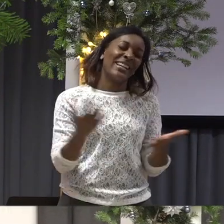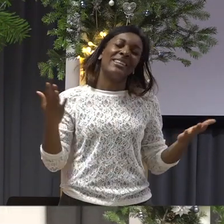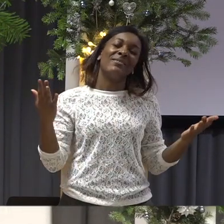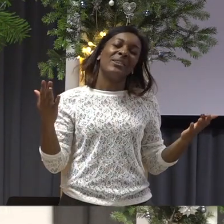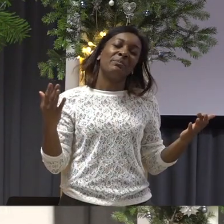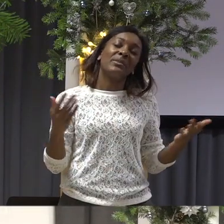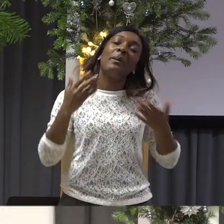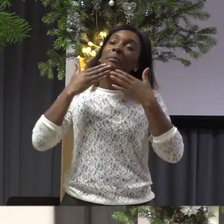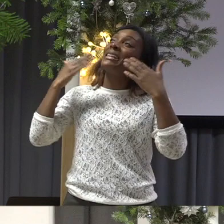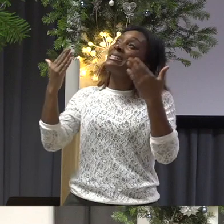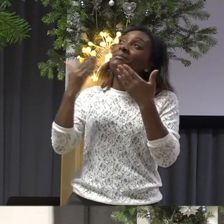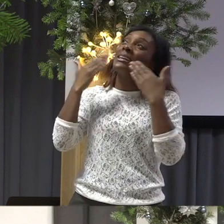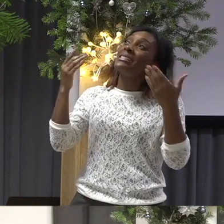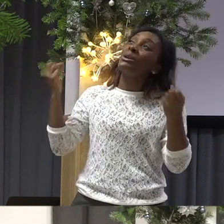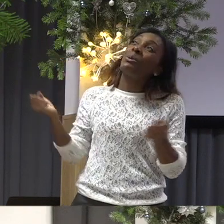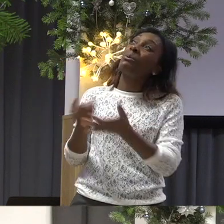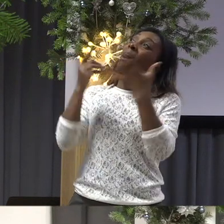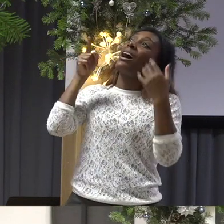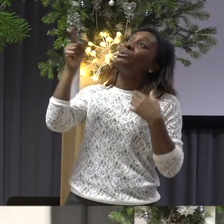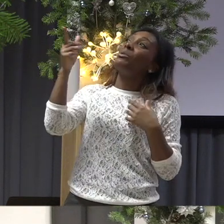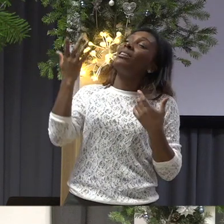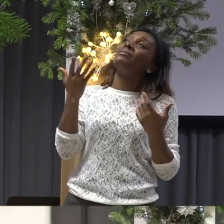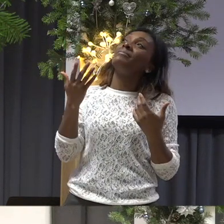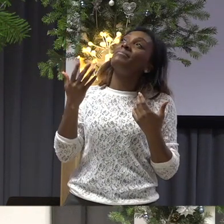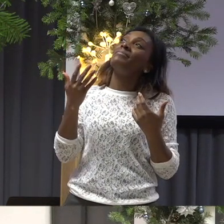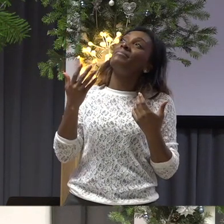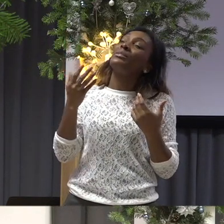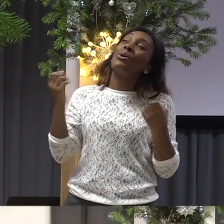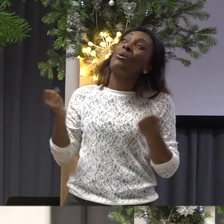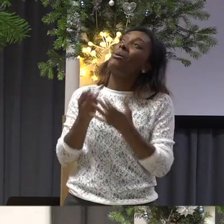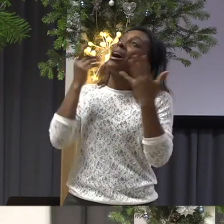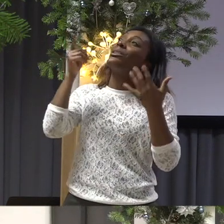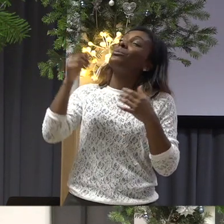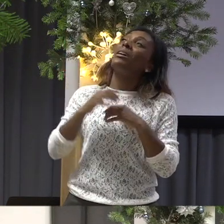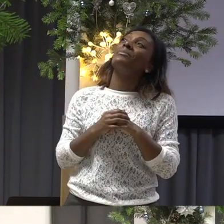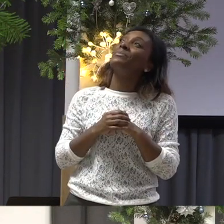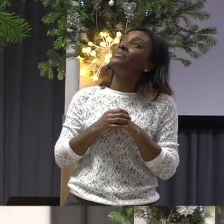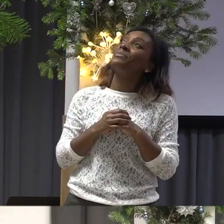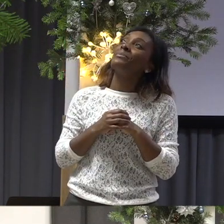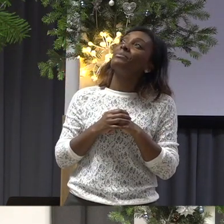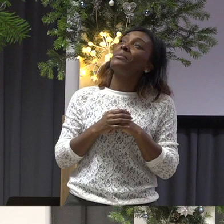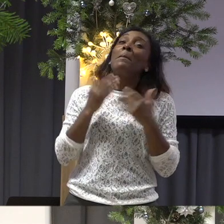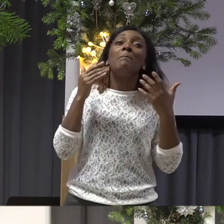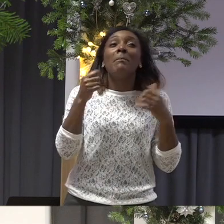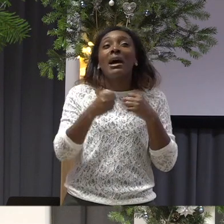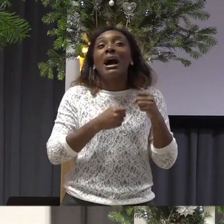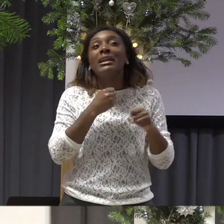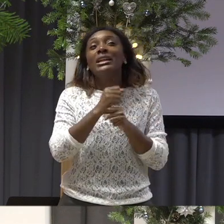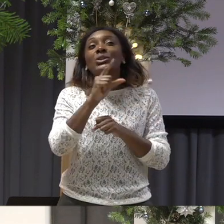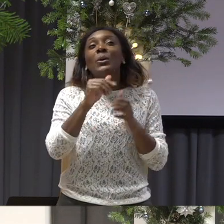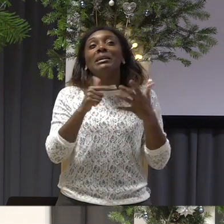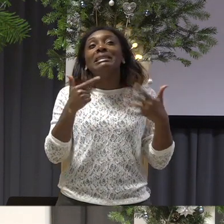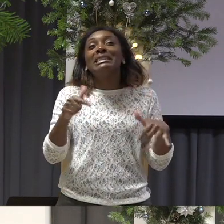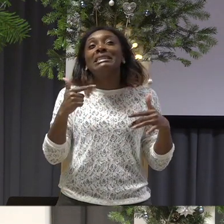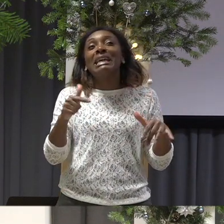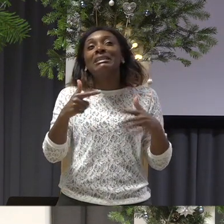vivons. Que ce soit des bonnes ou des mauvaises choses, Seigneur, nous ne voulons pas terminer une année sur une note négative.